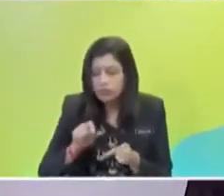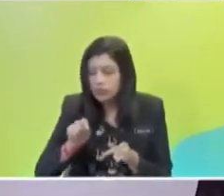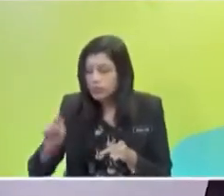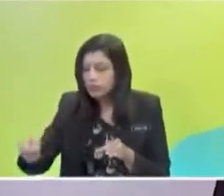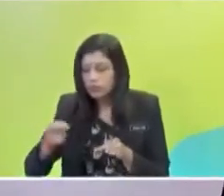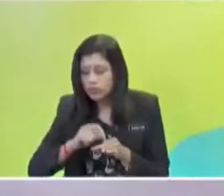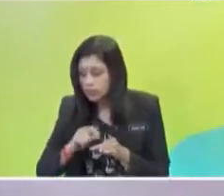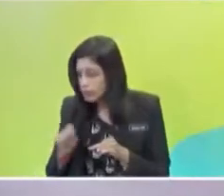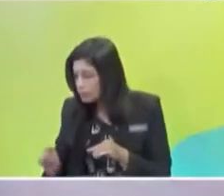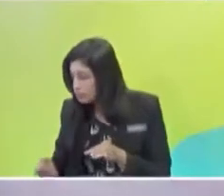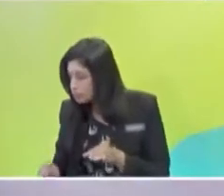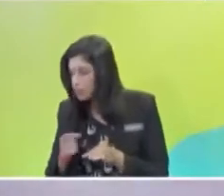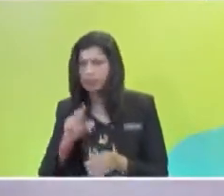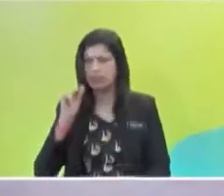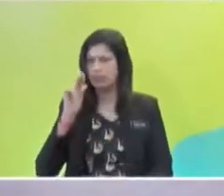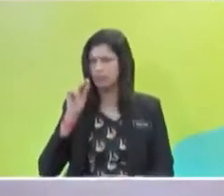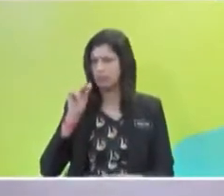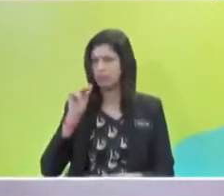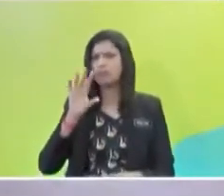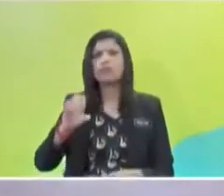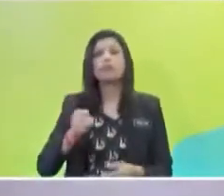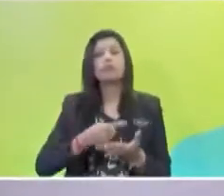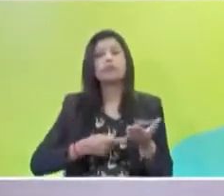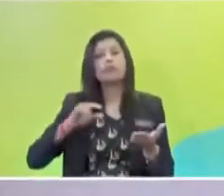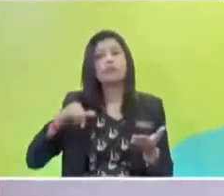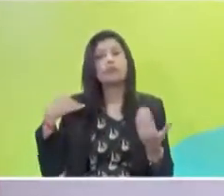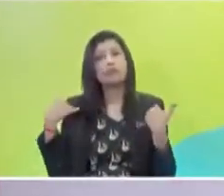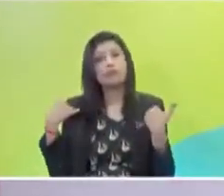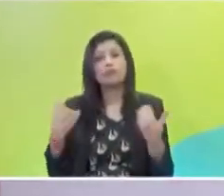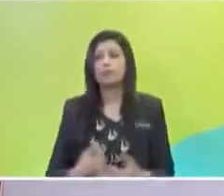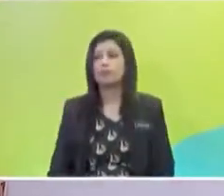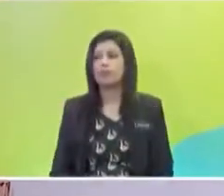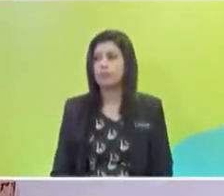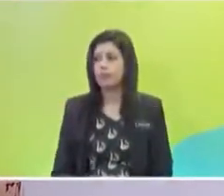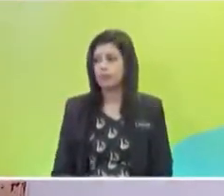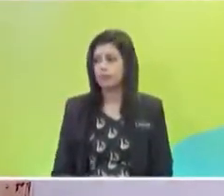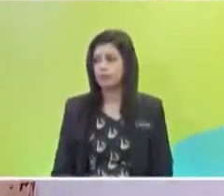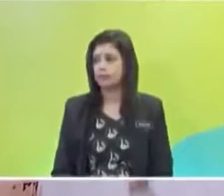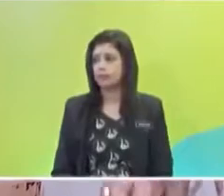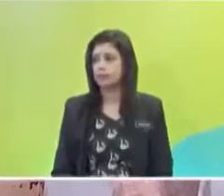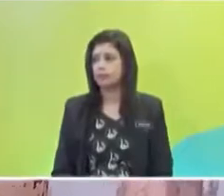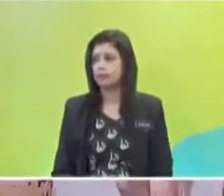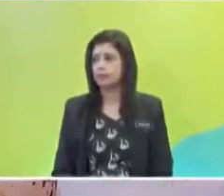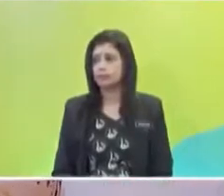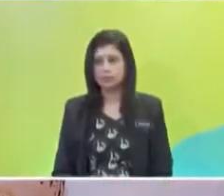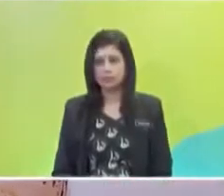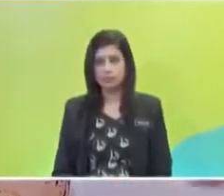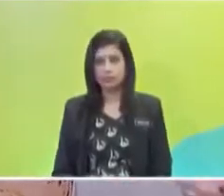boleh pilih-pilih ya, murid-murid. Ambil apa yang ada. Ambil apa yang ada. Cikgu, sambil-sambil saya nak mencuba ni